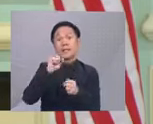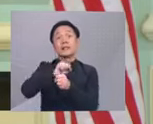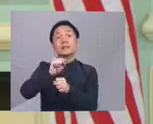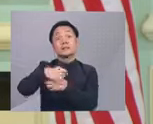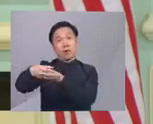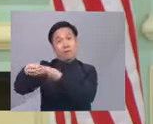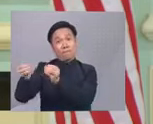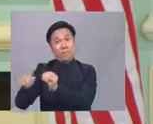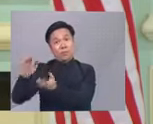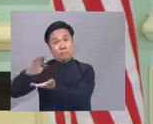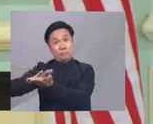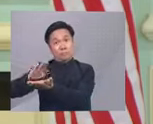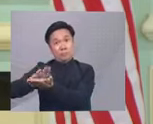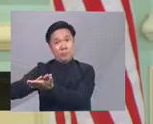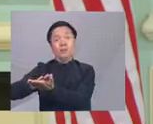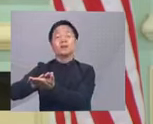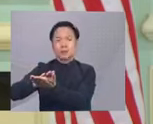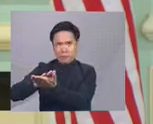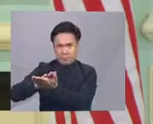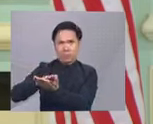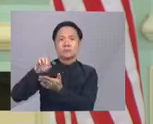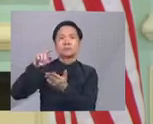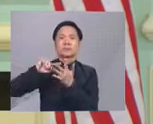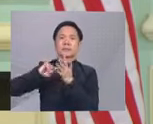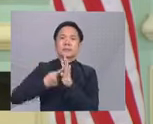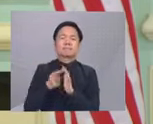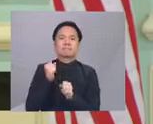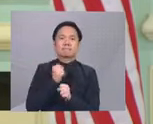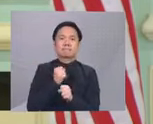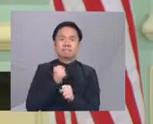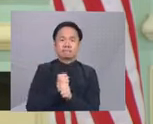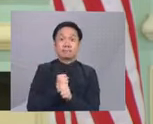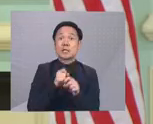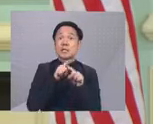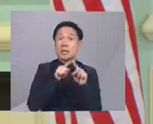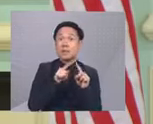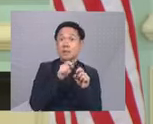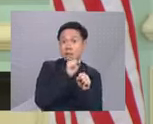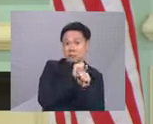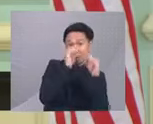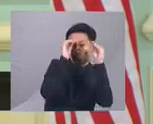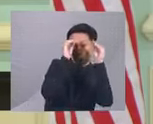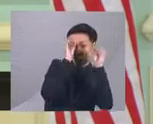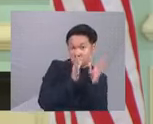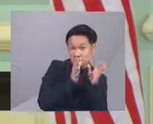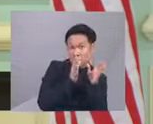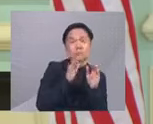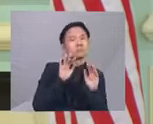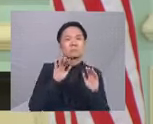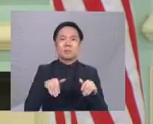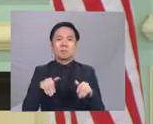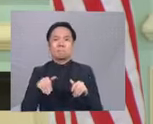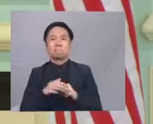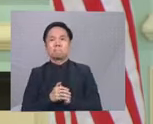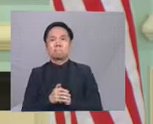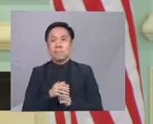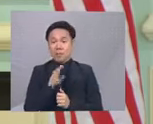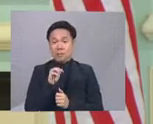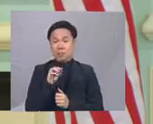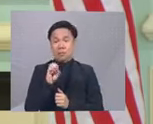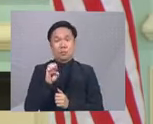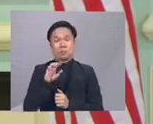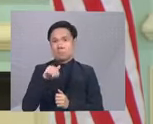kaki tangan awam, mereka dah pun mula bertugas. Tetapi guru belum lagi. Belum ada arahan daripada Kementerian